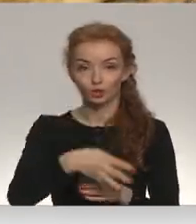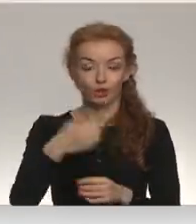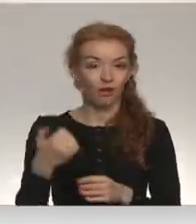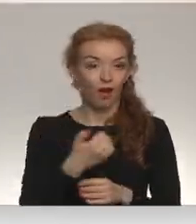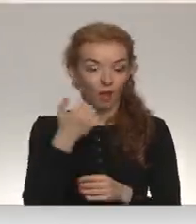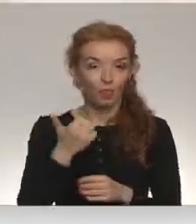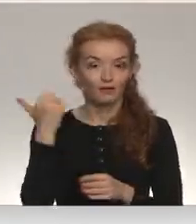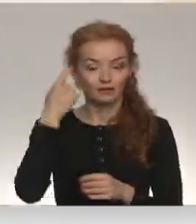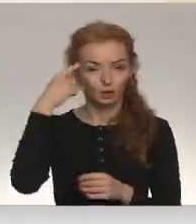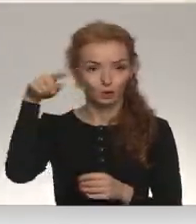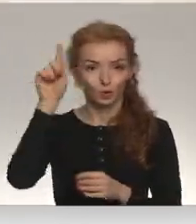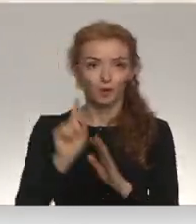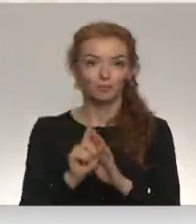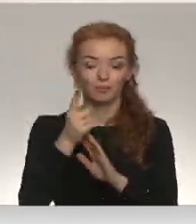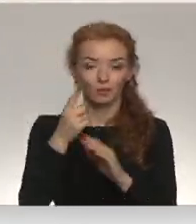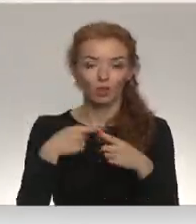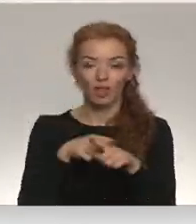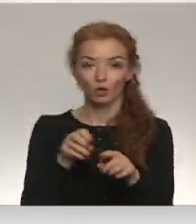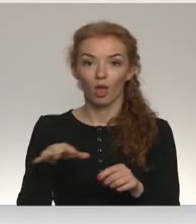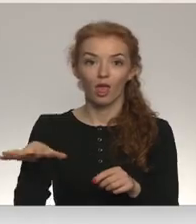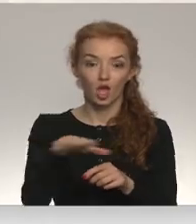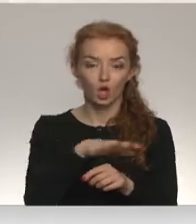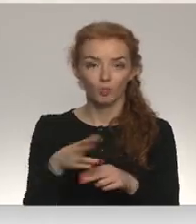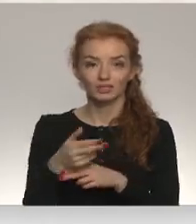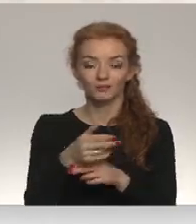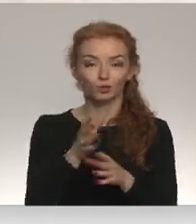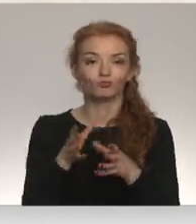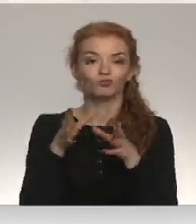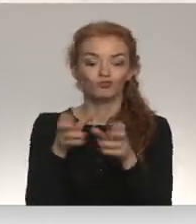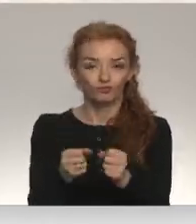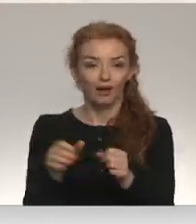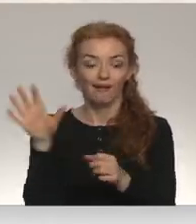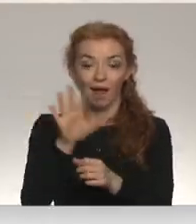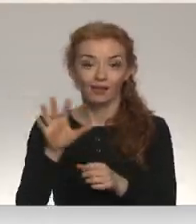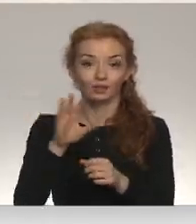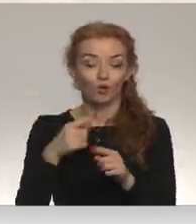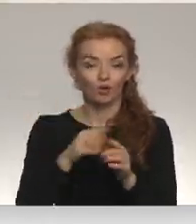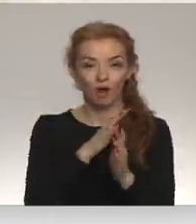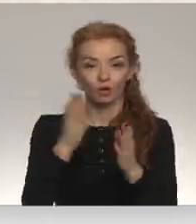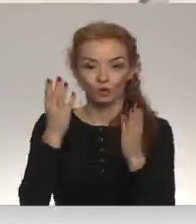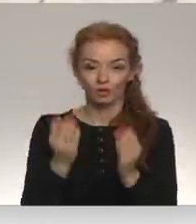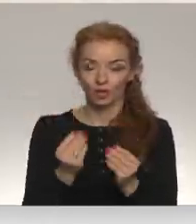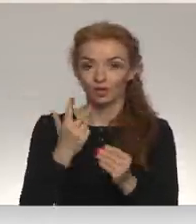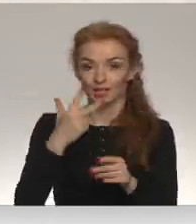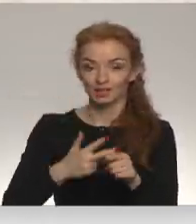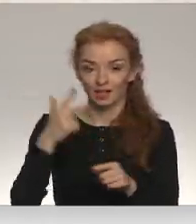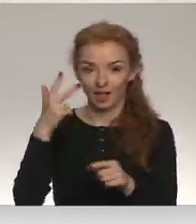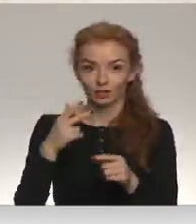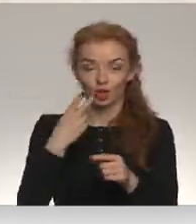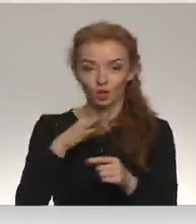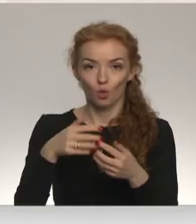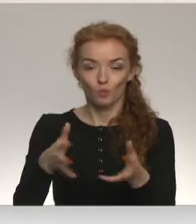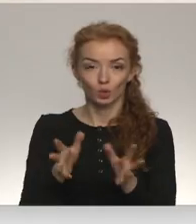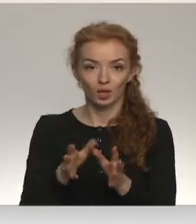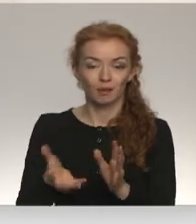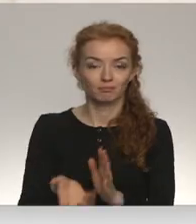Gadā viņš izgudrojis pirmo ierīci Eiropā zivju ķeršanai gaisā. Katru dienu trīs reizes no murdiem, izņemot līdz pat 100